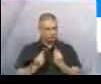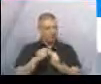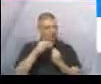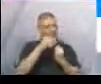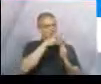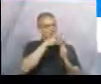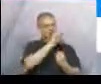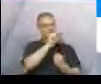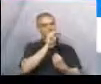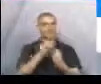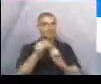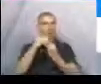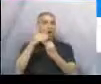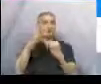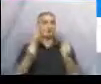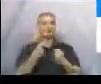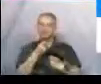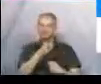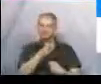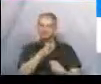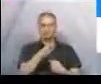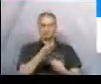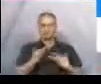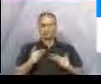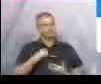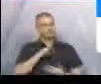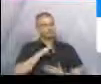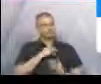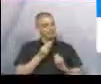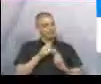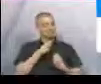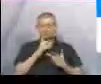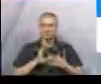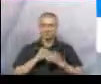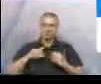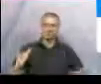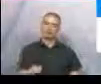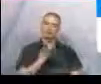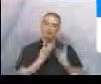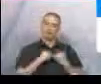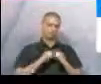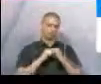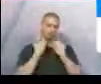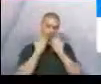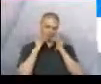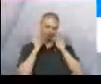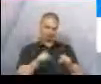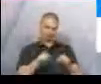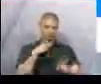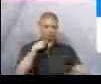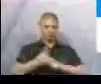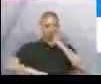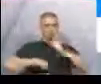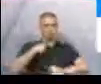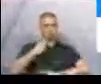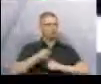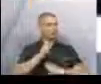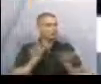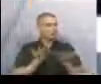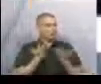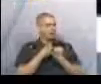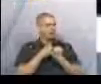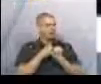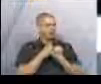נושאים, עוד דברים, וזה נותן עניין ומחבר את כל המשפחה לסיפור הזה שנה אחר שנה. אבל איך